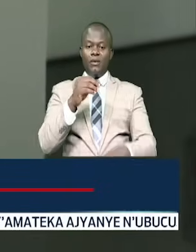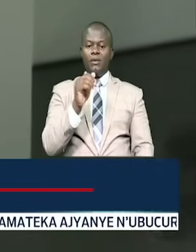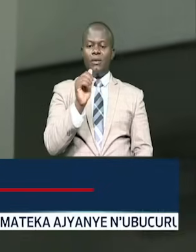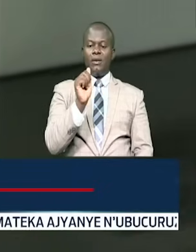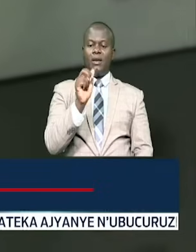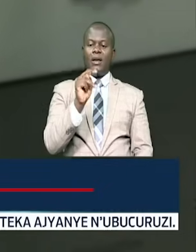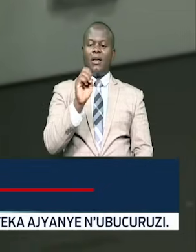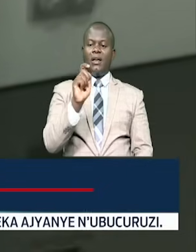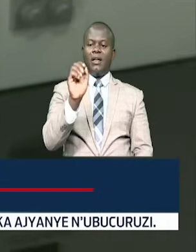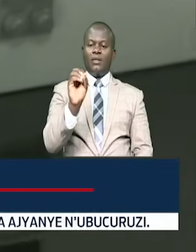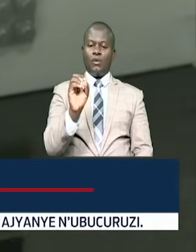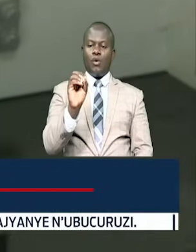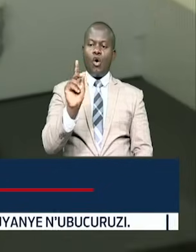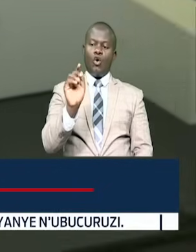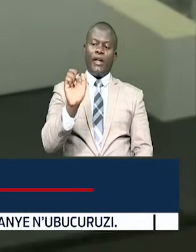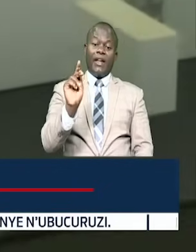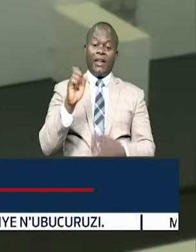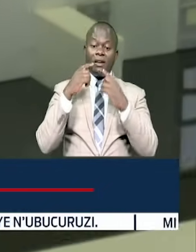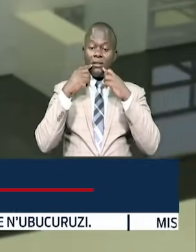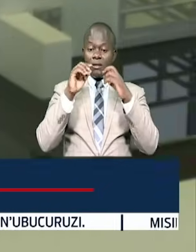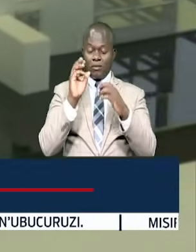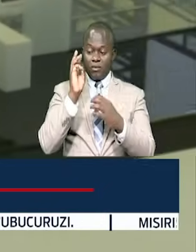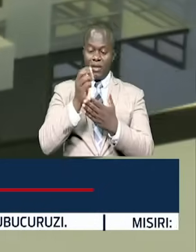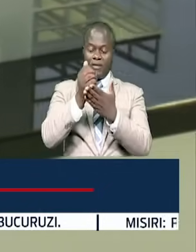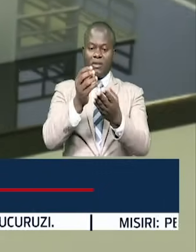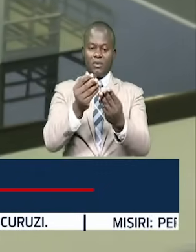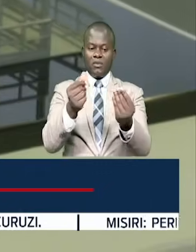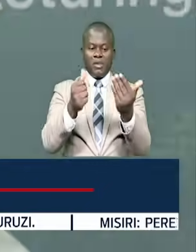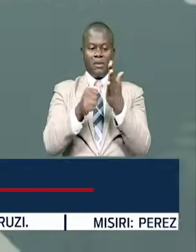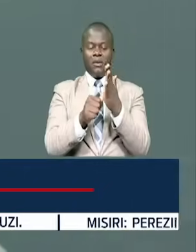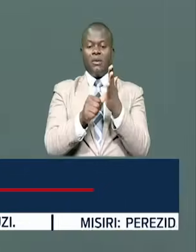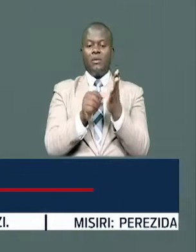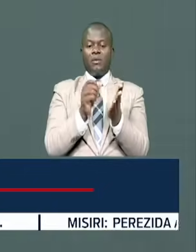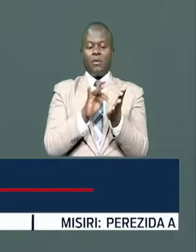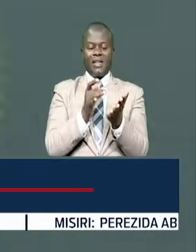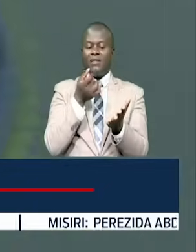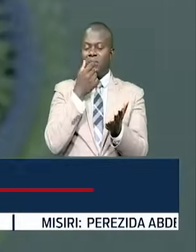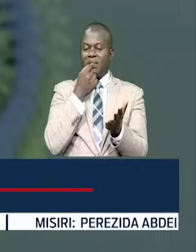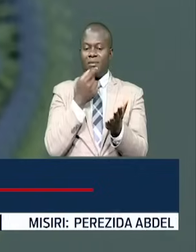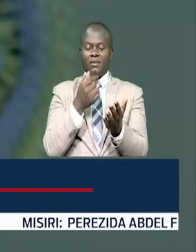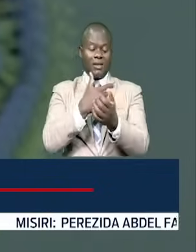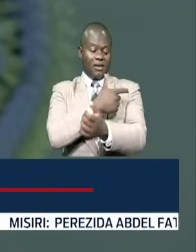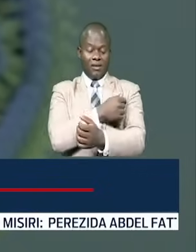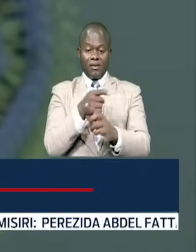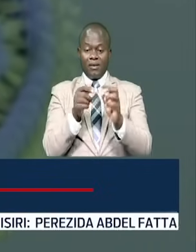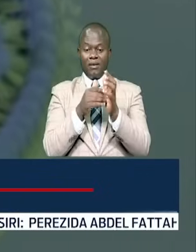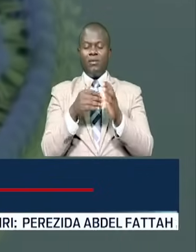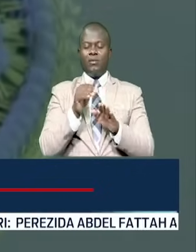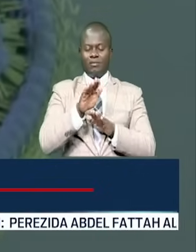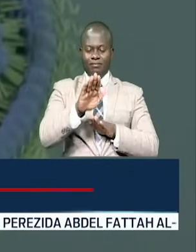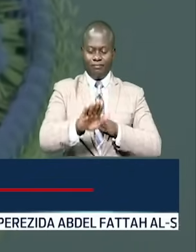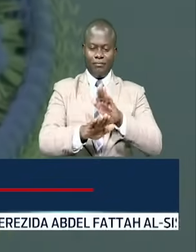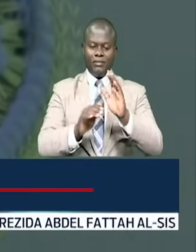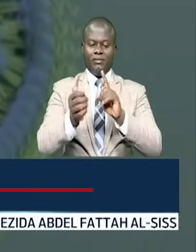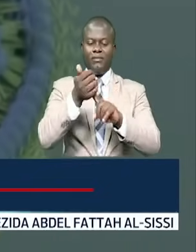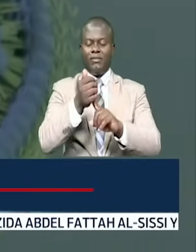Okeke ahamya kuretse kuba uruganda rwitezweho kuba igisubizo mu kuziba icyo mu ikorwa ry'imiti n'inkingo kuri uyu mugabane wa Afrika, anashimangira ko ari intambwe ikomeye mu mugabane uteye